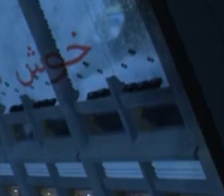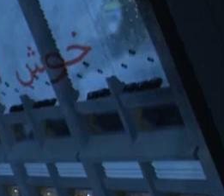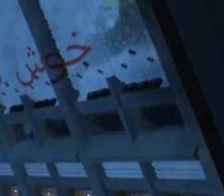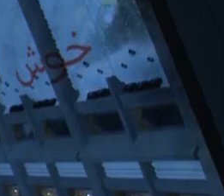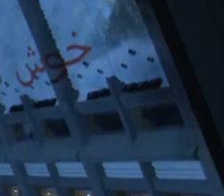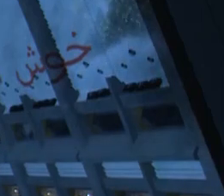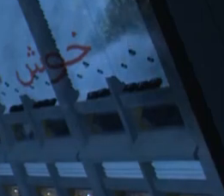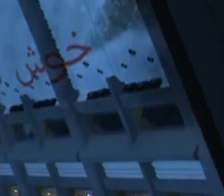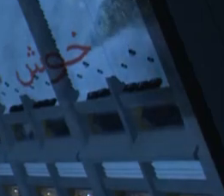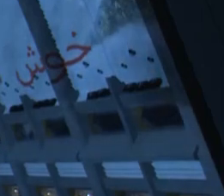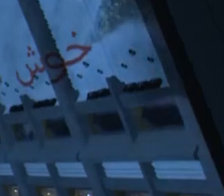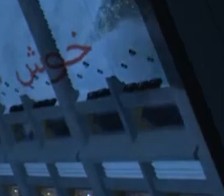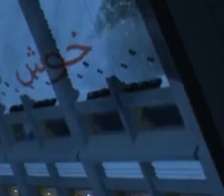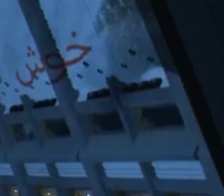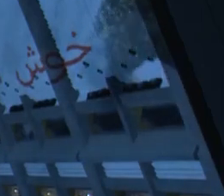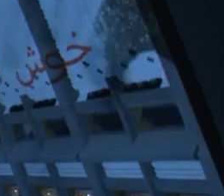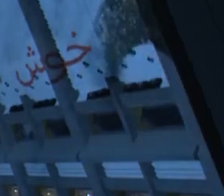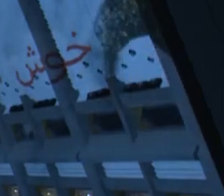こ